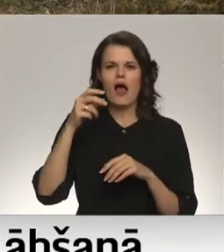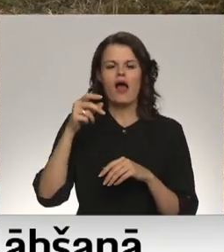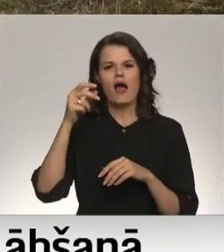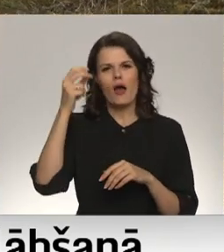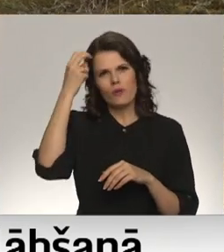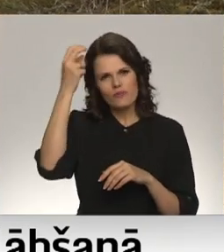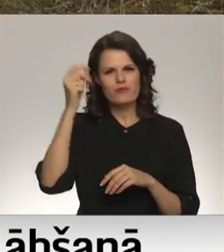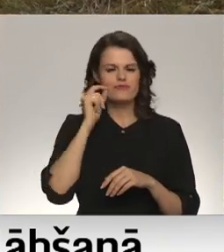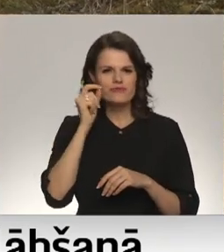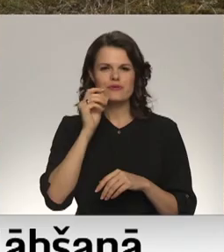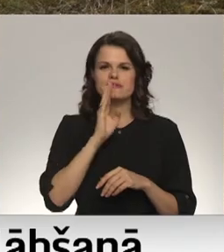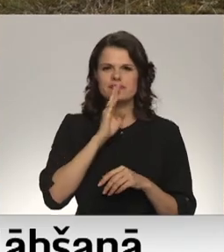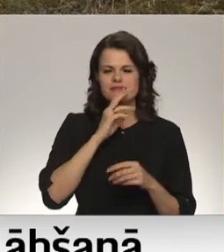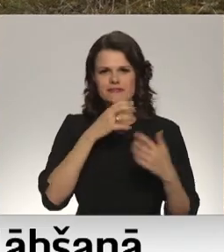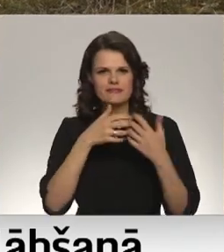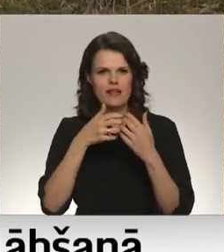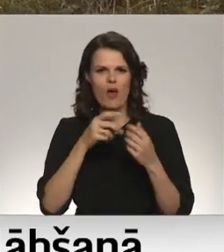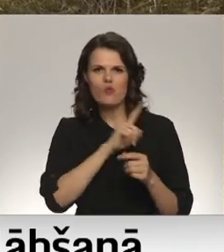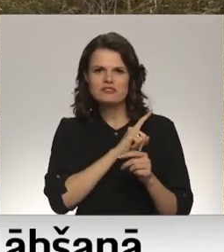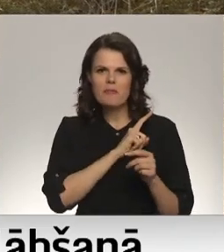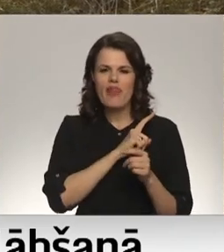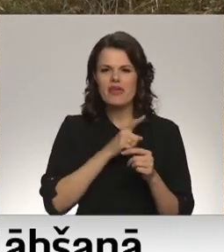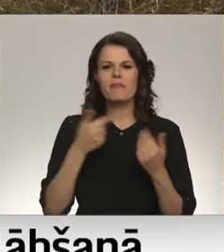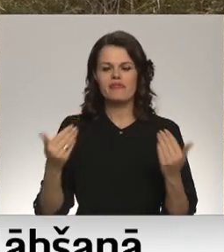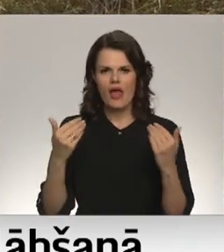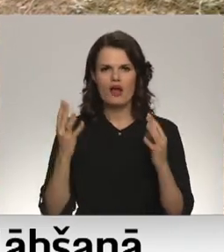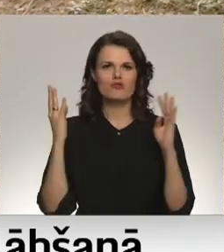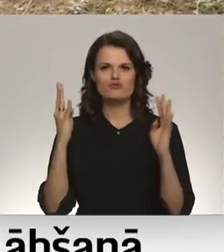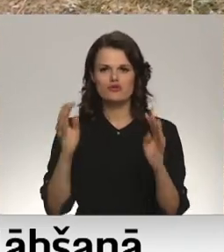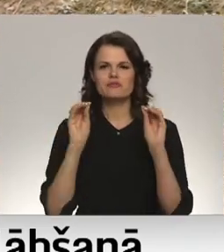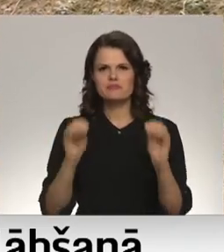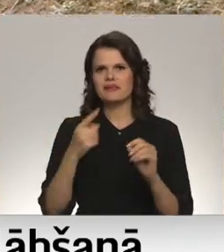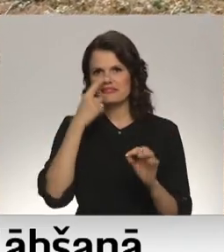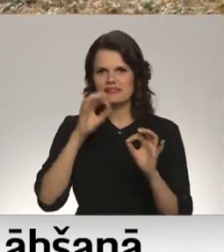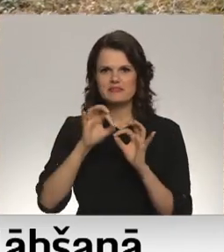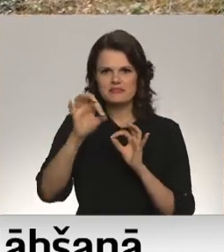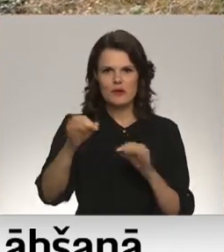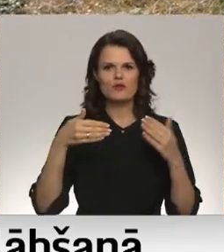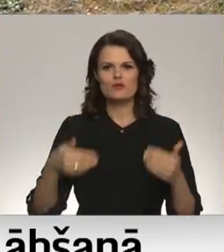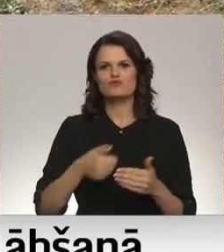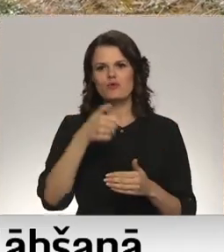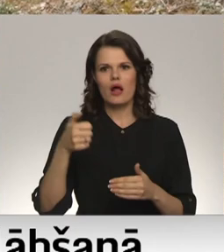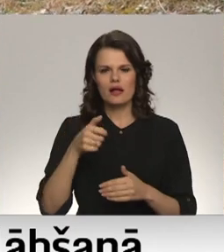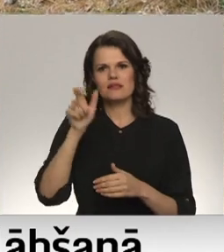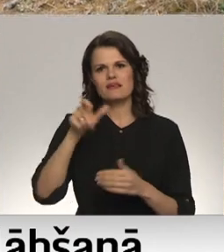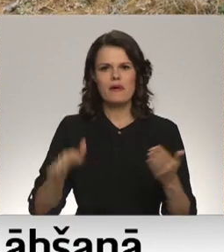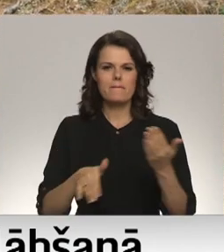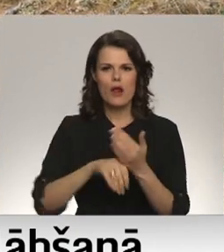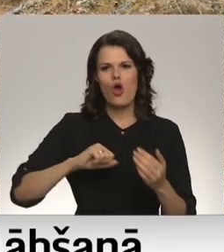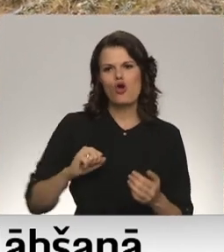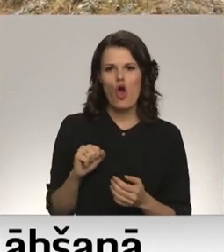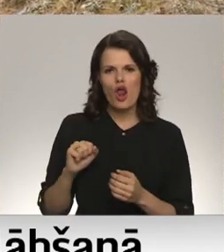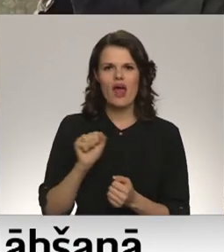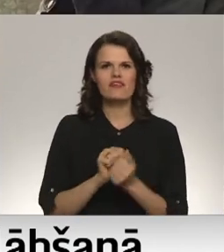aptuveni puskilometrs, bet šoreiz žogs tiek uzstādīts 100 metru garumā. Šogad Vaidas iedzīvotājai palīdz ne tikai kolēģi